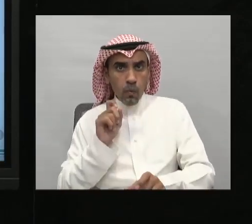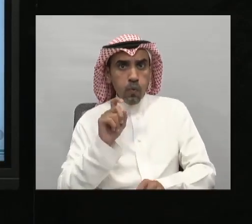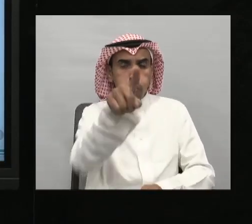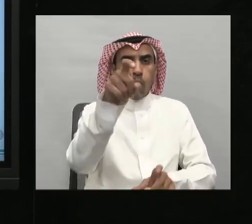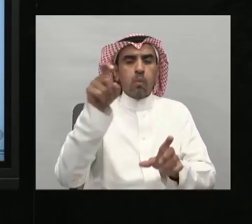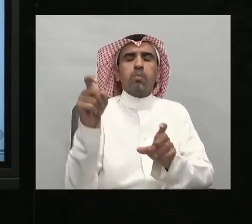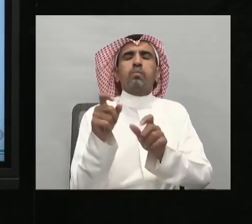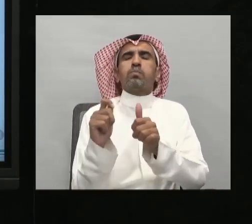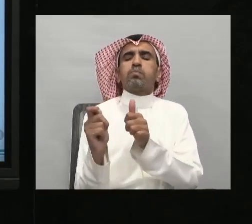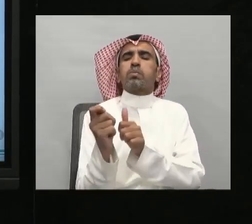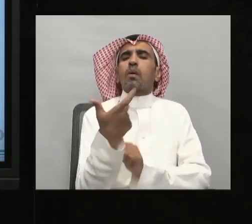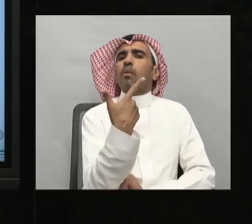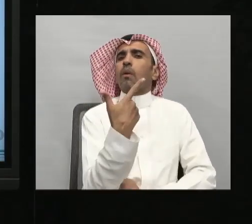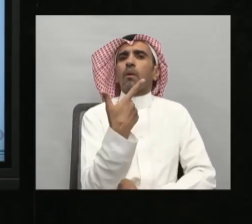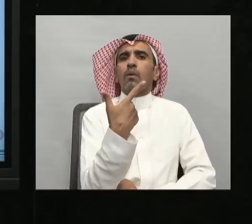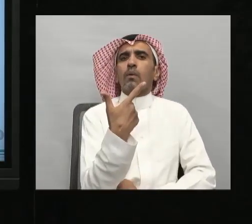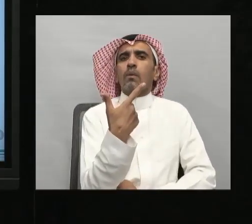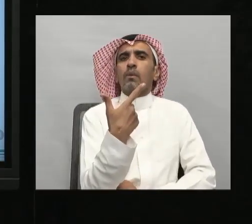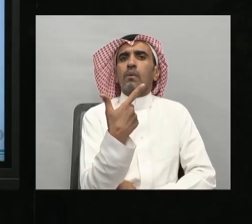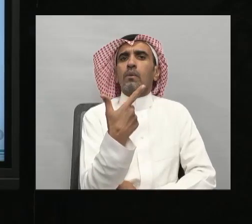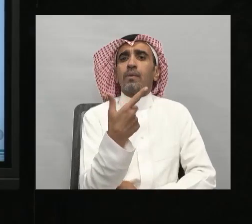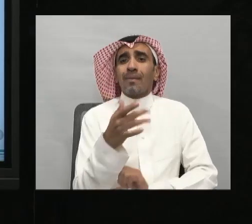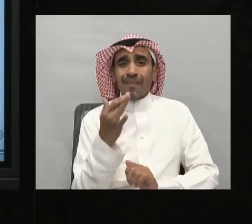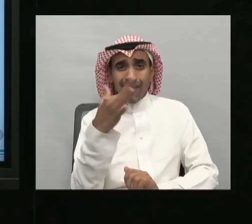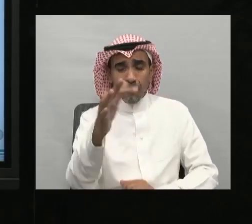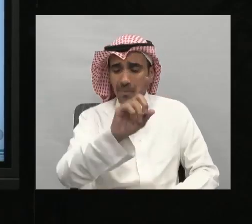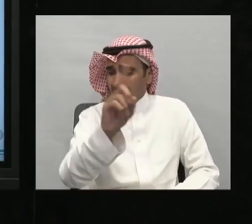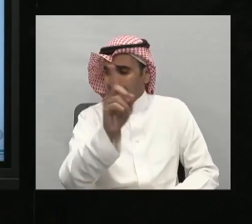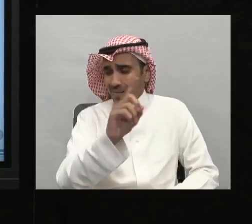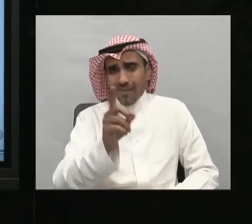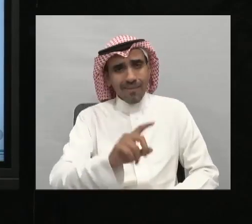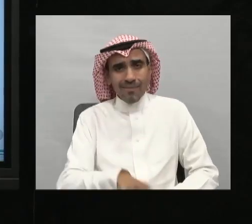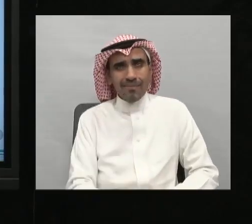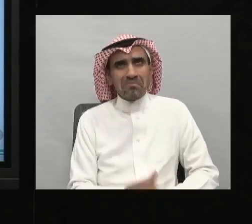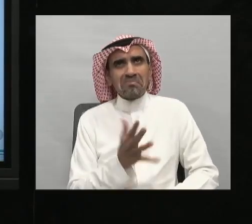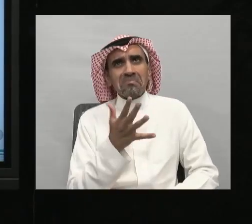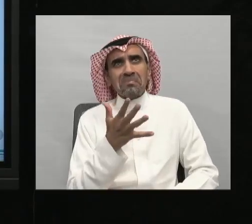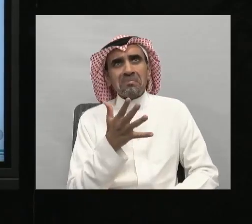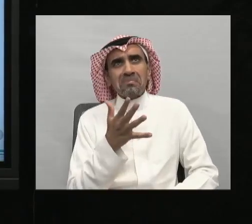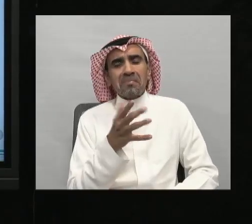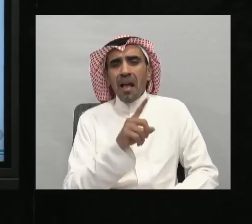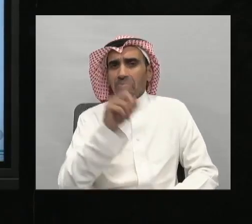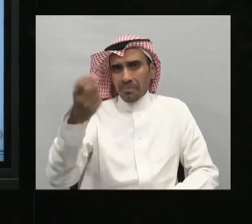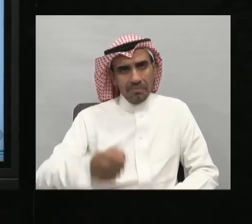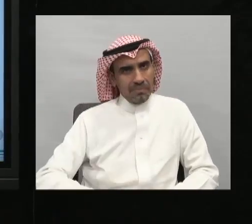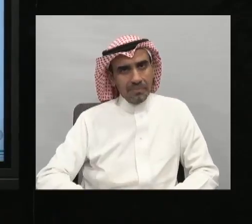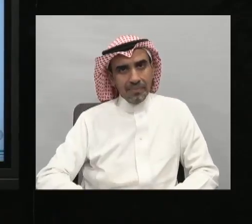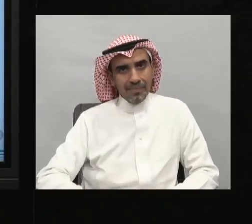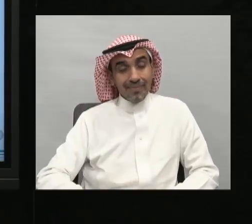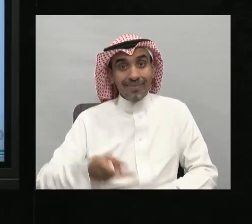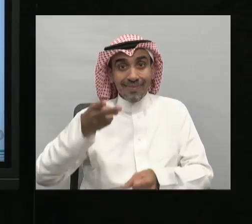سريعة جدا جدا جدا، فعملية هروب الفريسة تكاد تكون ماذا؟ تكاد تكون مستحيلة.